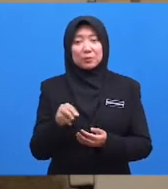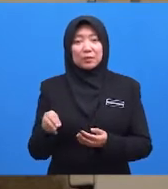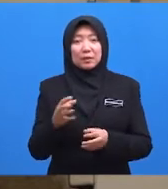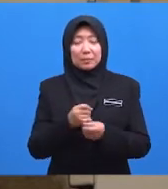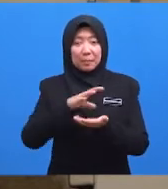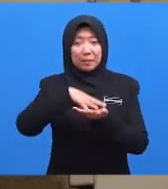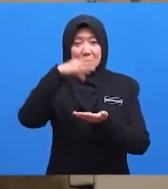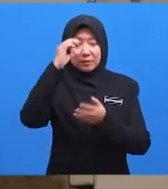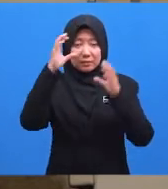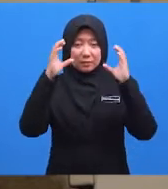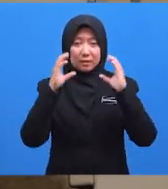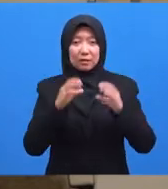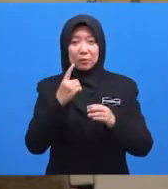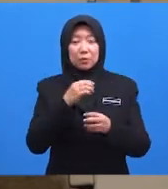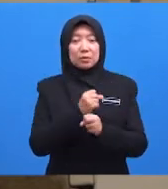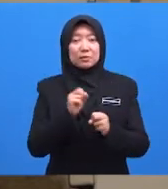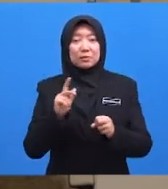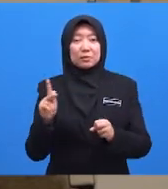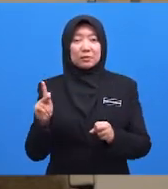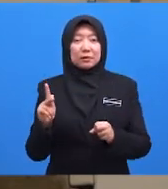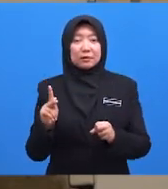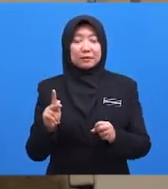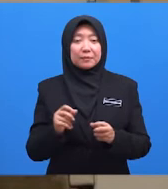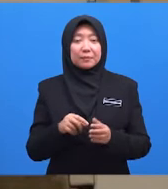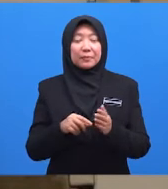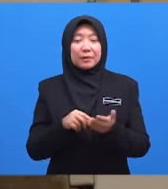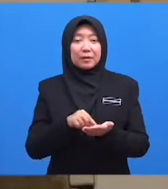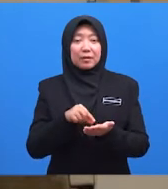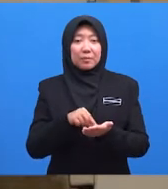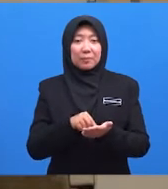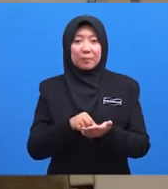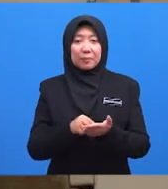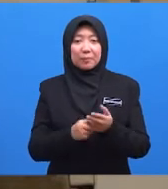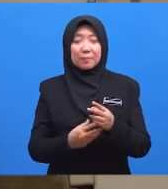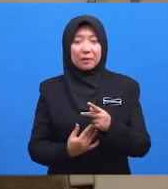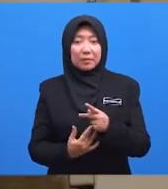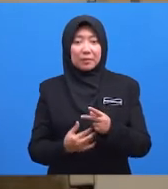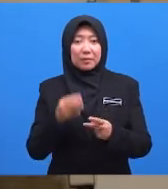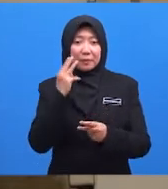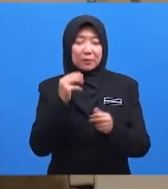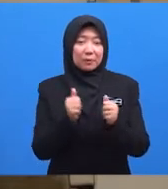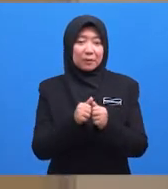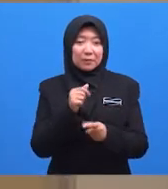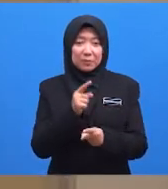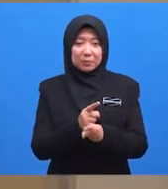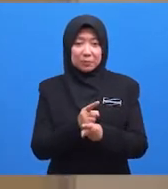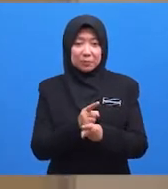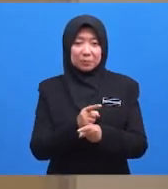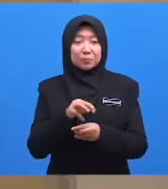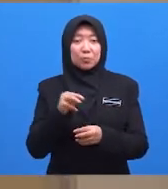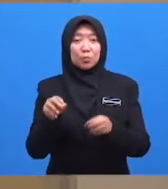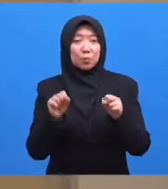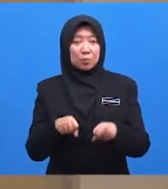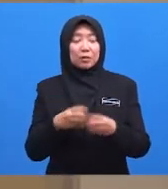mempelajari cara-cara menyediakan ayam panggang madu dengan teknik yang betul. Murid-murid,